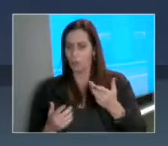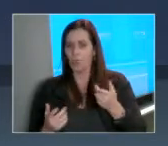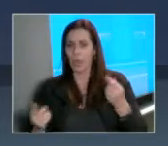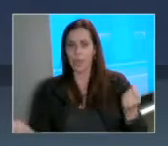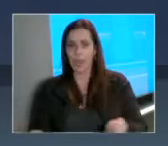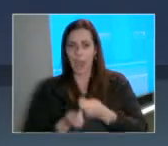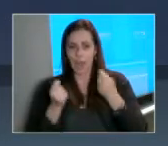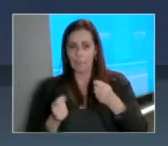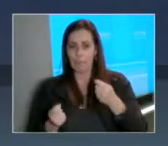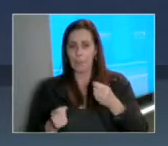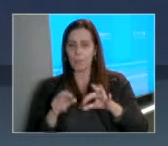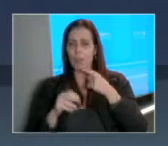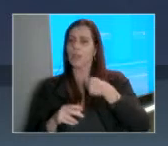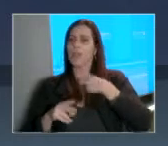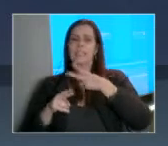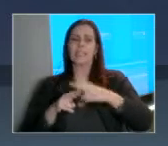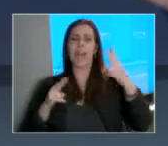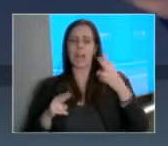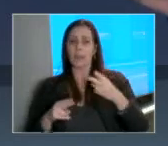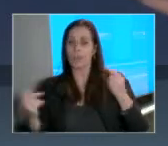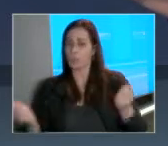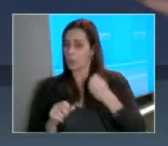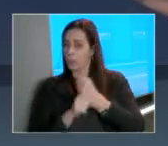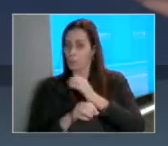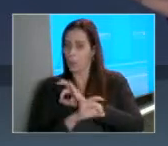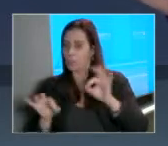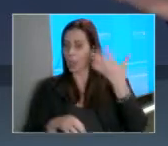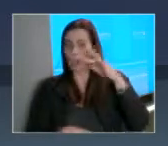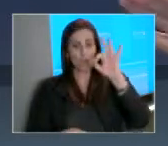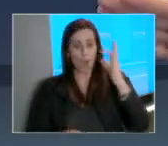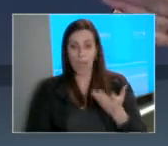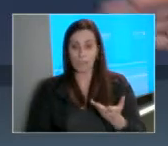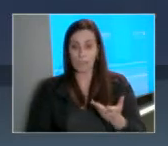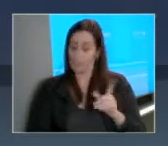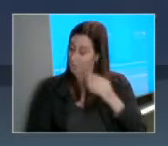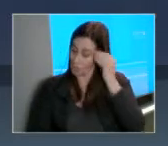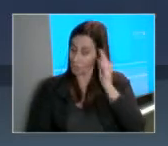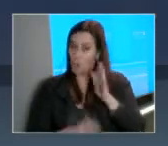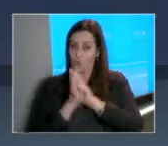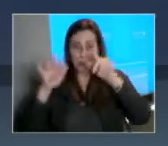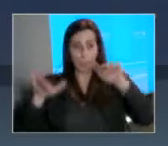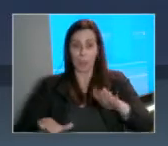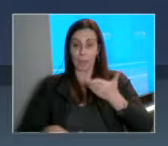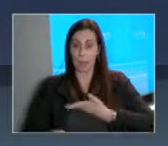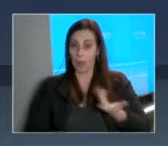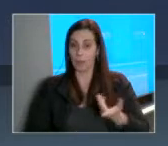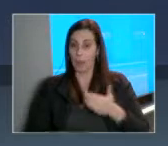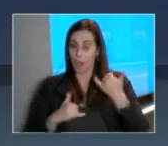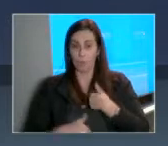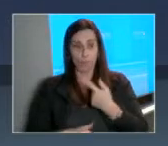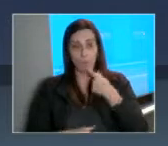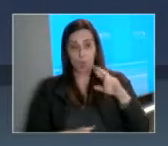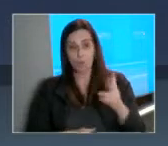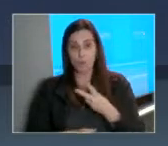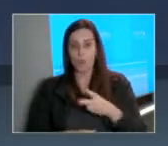לאני זכאי? כן, יכול להיות. מה הסיפור? זה קמפיין שעבד מצוין לאריה דרעי. מצוין לאריה דרעי, אבל... בוא לא נשכח, 17 מנדטים החליקו. עכשיו אני אומר